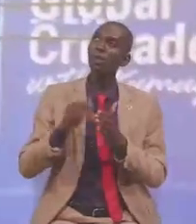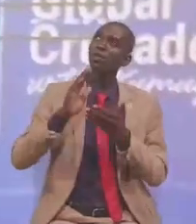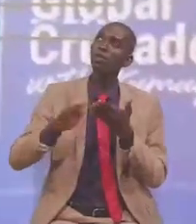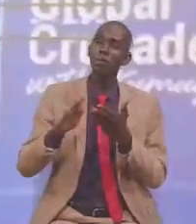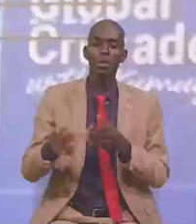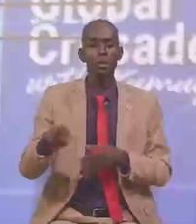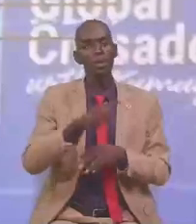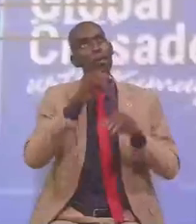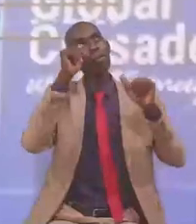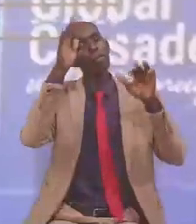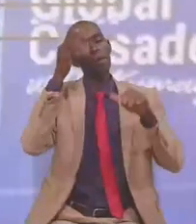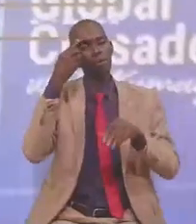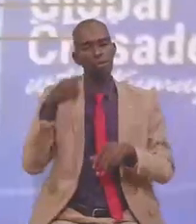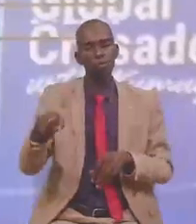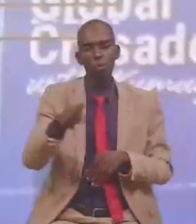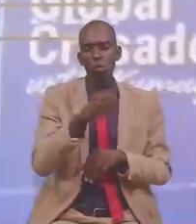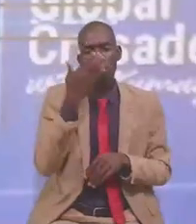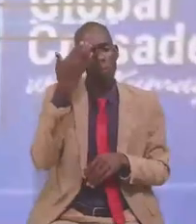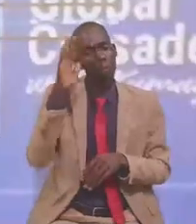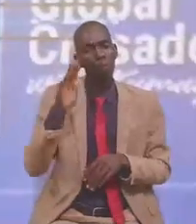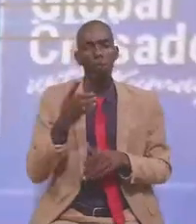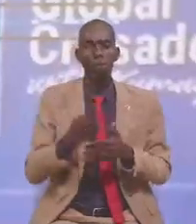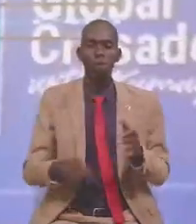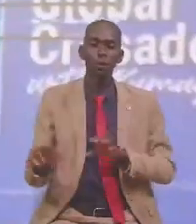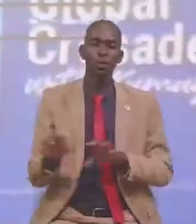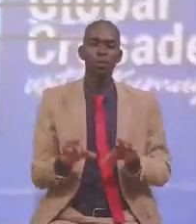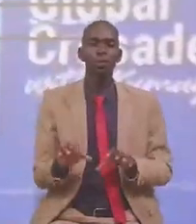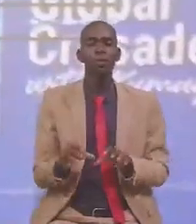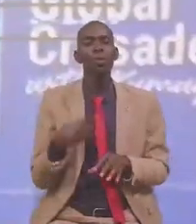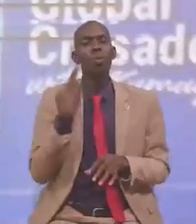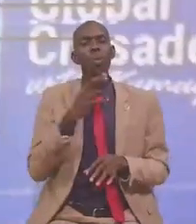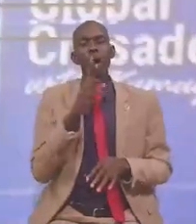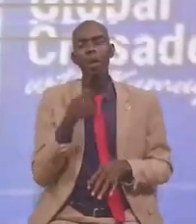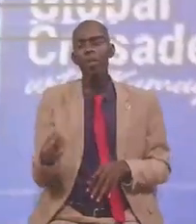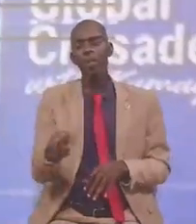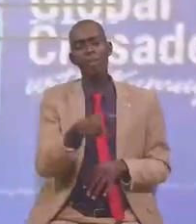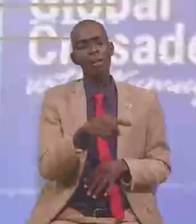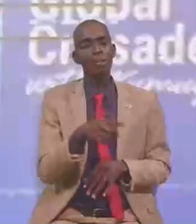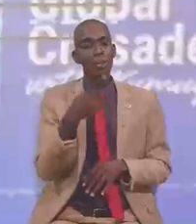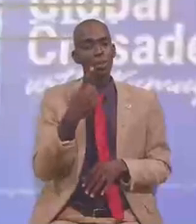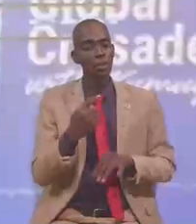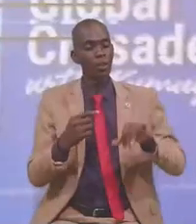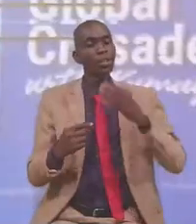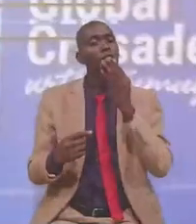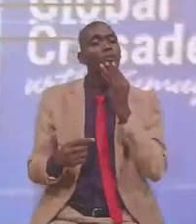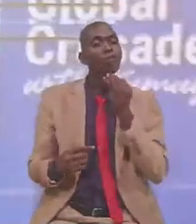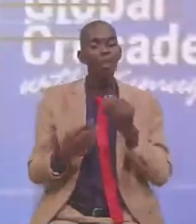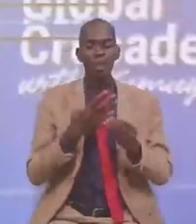Père, car ils ne savent pas ce qu'ils font. Qui sont ceux-là? les juifs et les